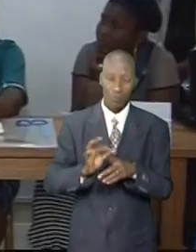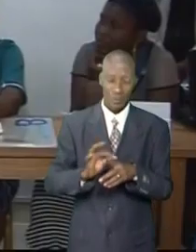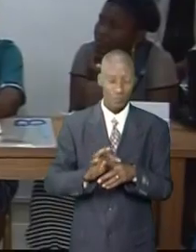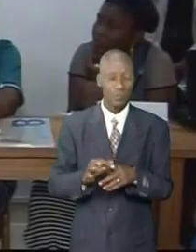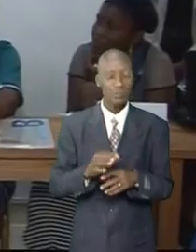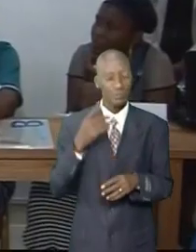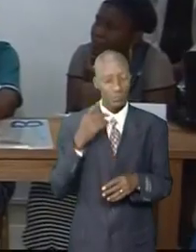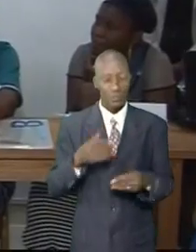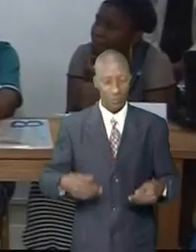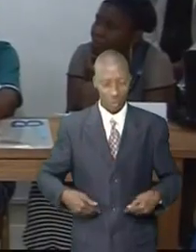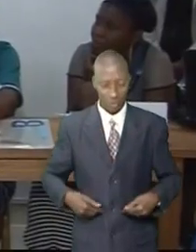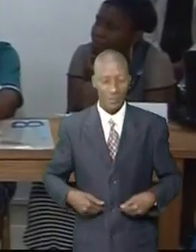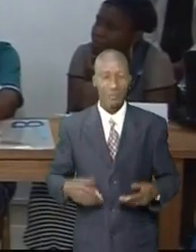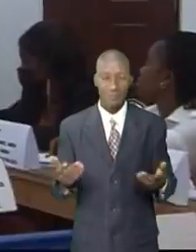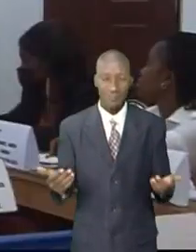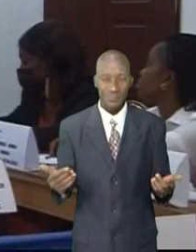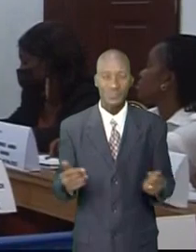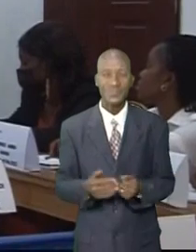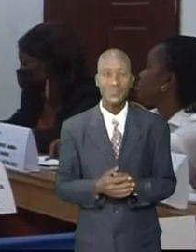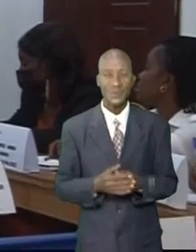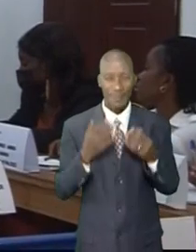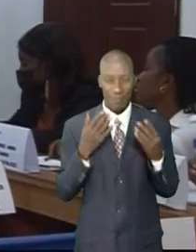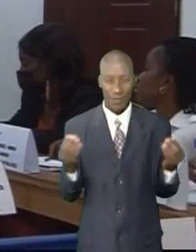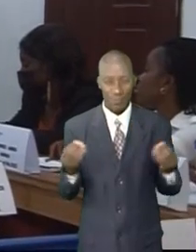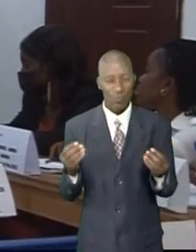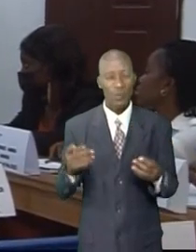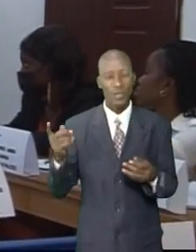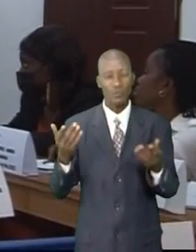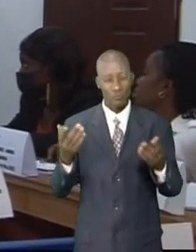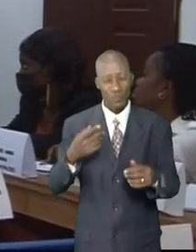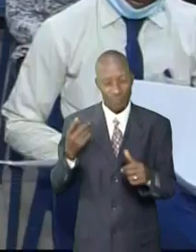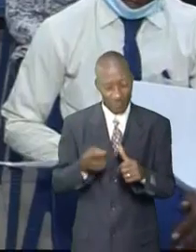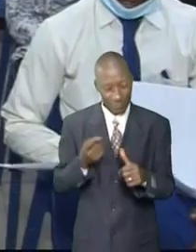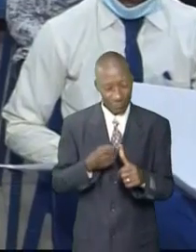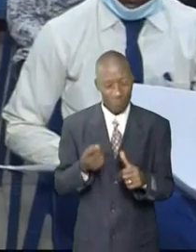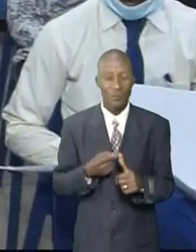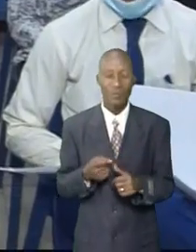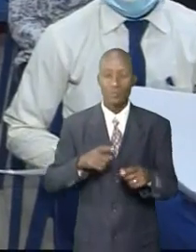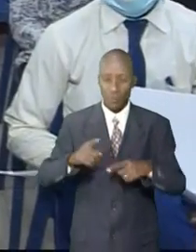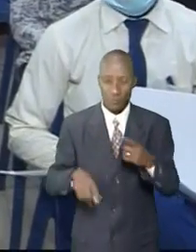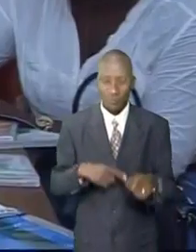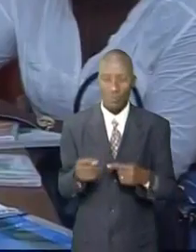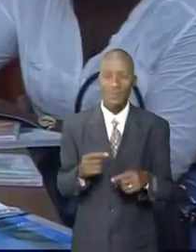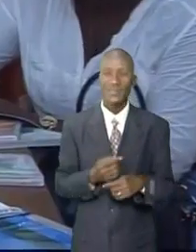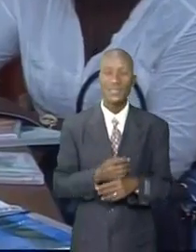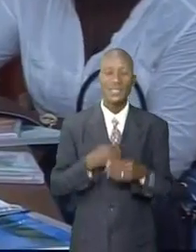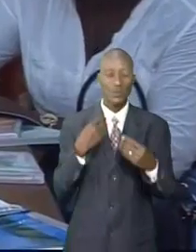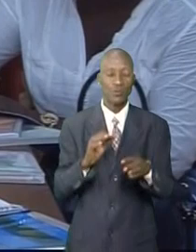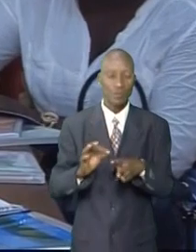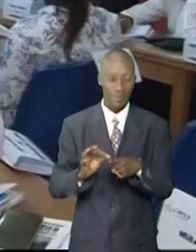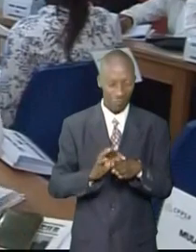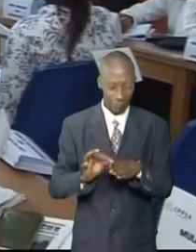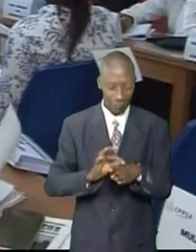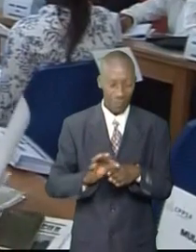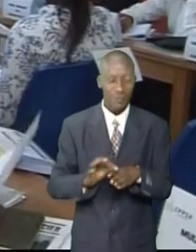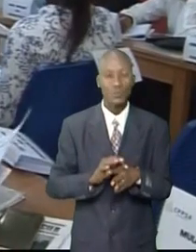ceux qui viennent pour la première fois est très souvent un véritable challenge. Le Centre de perfectionnement des professionnels du secrétariat et assistana propose,